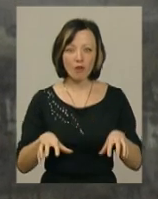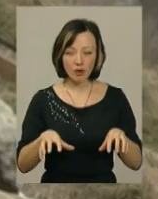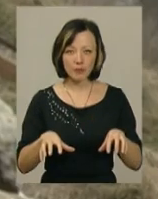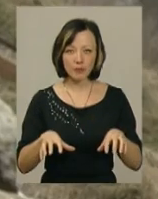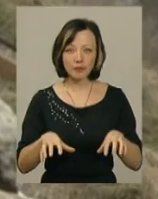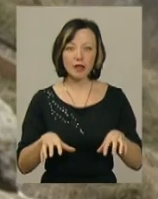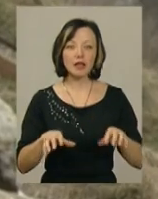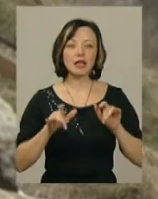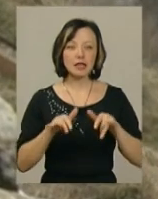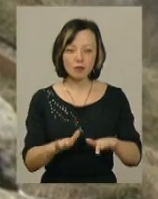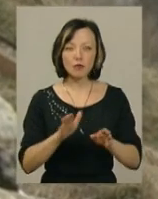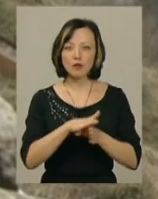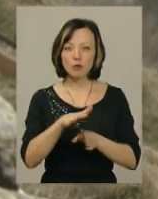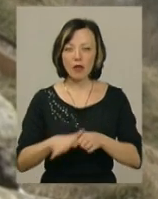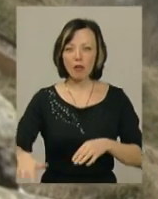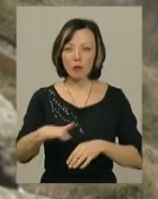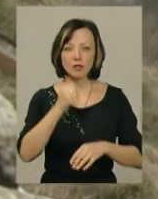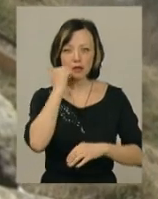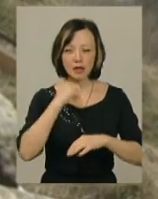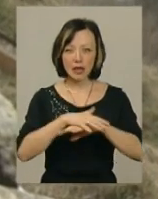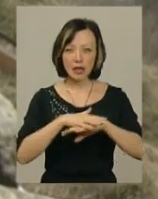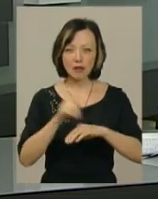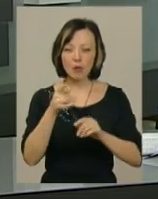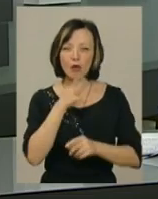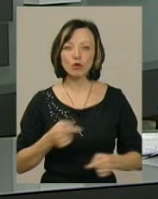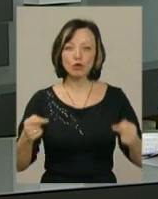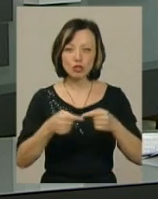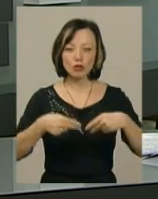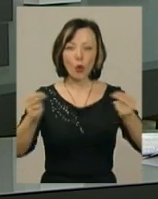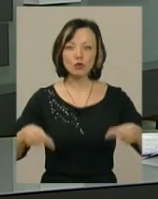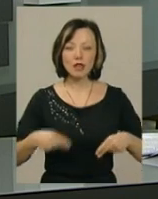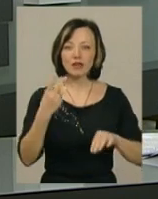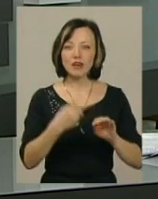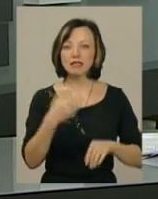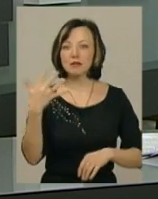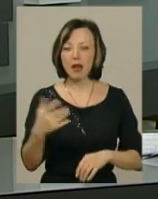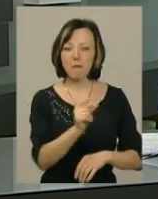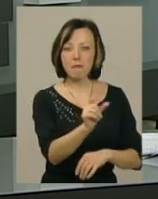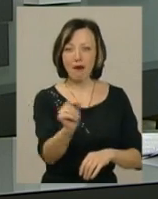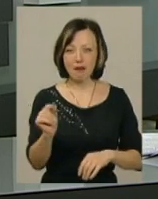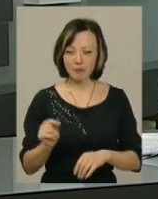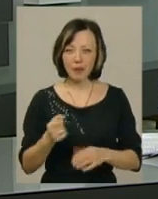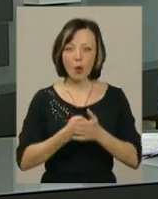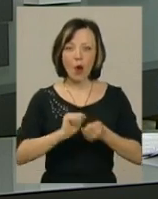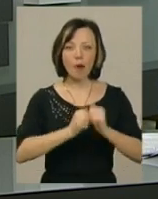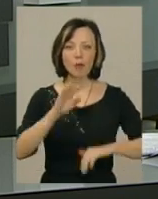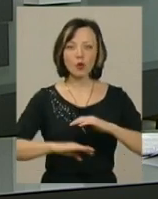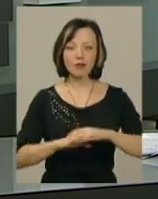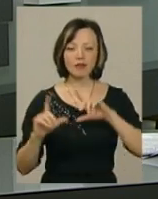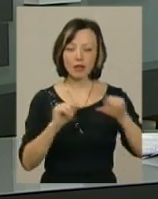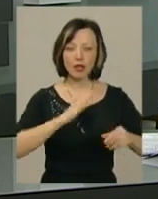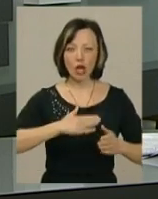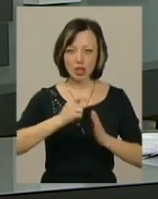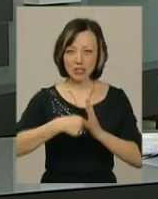Савчук, дійство відбуватиметься на площі Старий Ринок, там одночасно одружуватимуться 25 пар. До Кам'янця-Подільського вирушила і